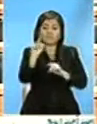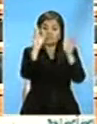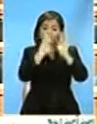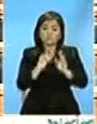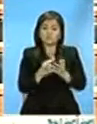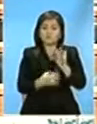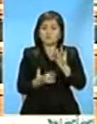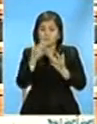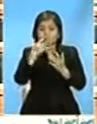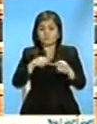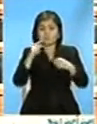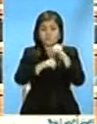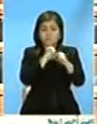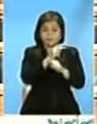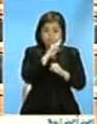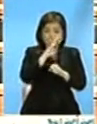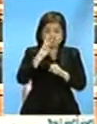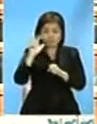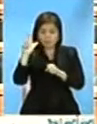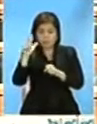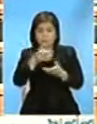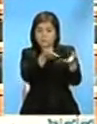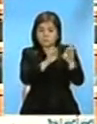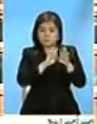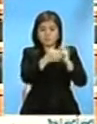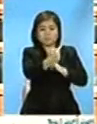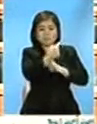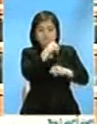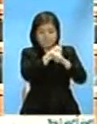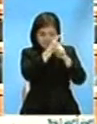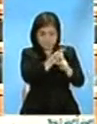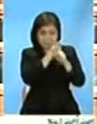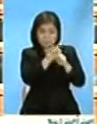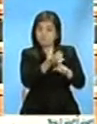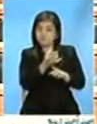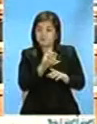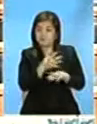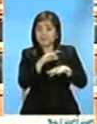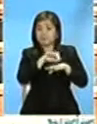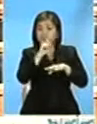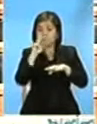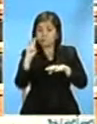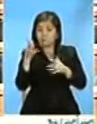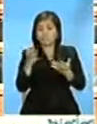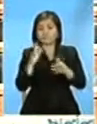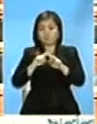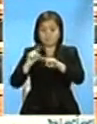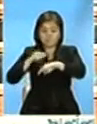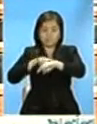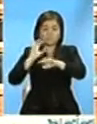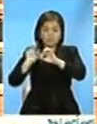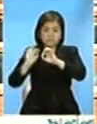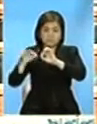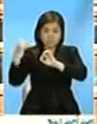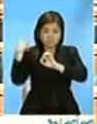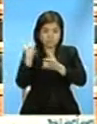งทำไมสว43จึงได้ชื่อว่าสภาธาตุมันเกิดอะไรขึ้นท่านประธานครับอีกหลายคนแต่ว่าเพื่อประหยัดเวลา